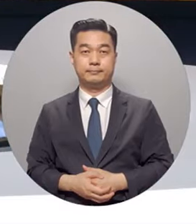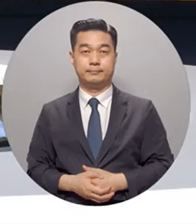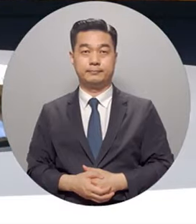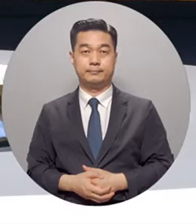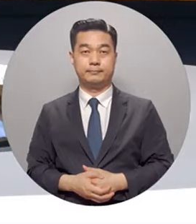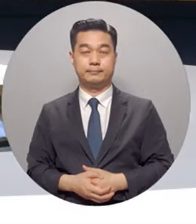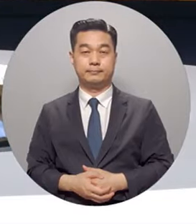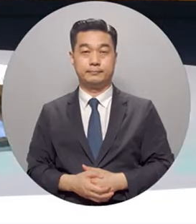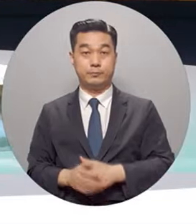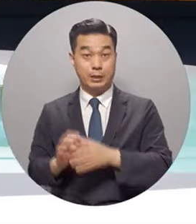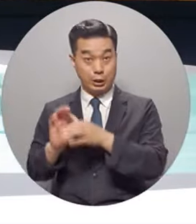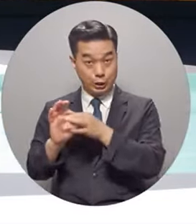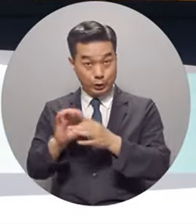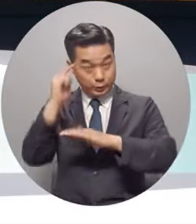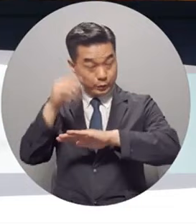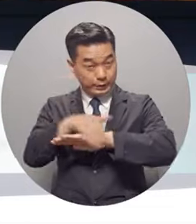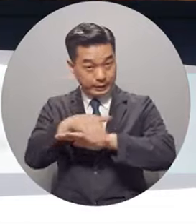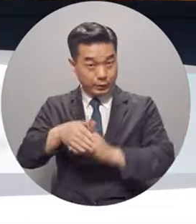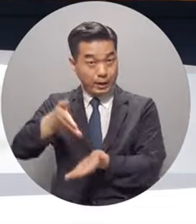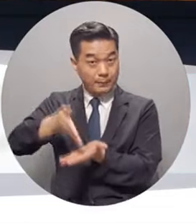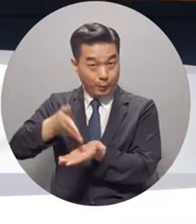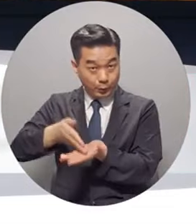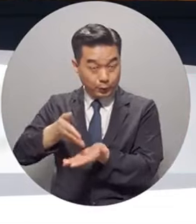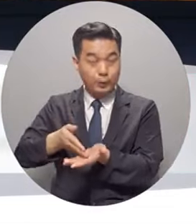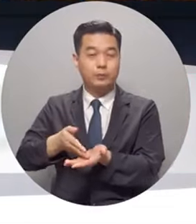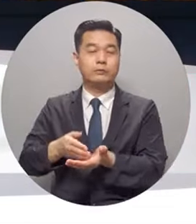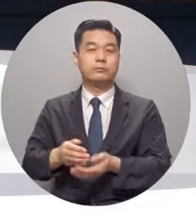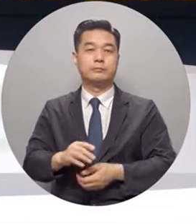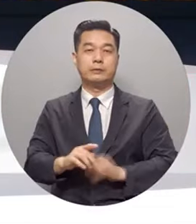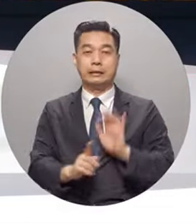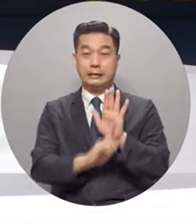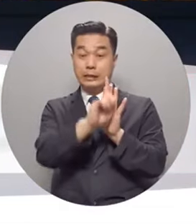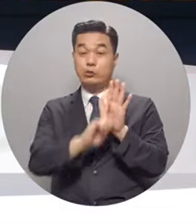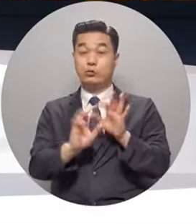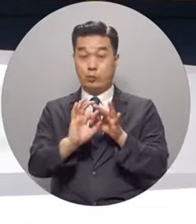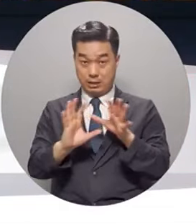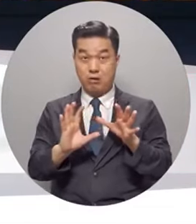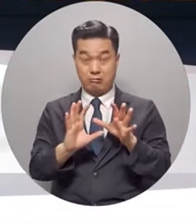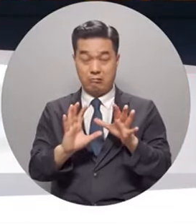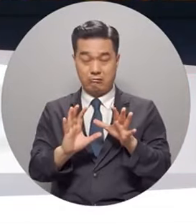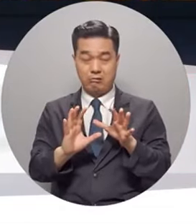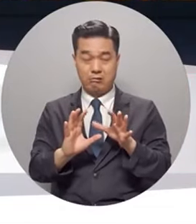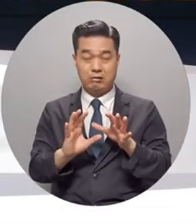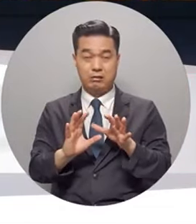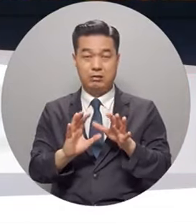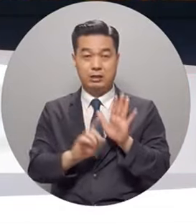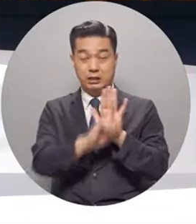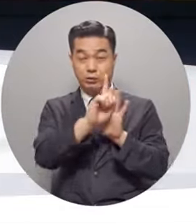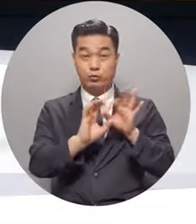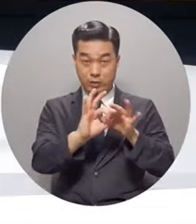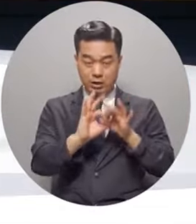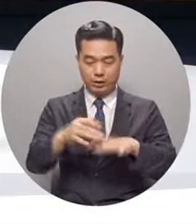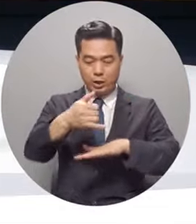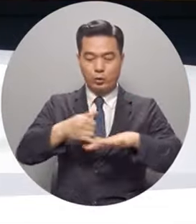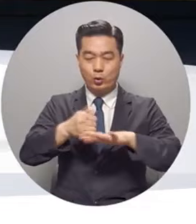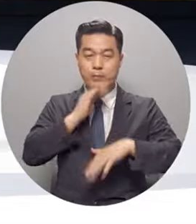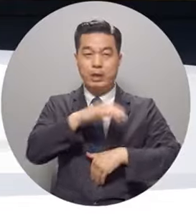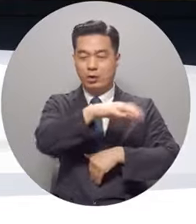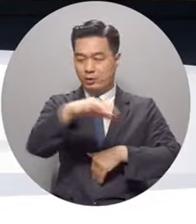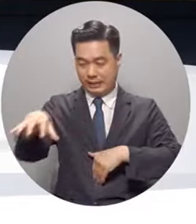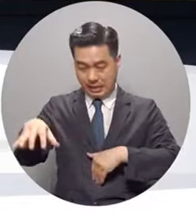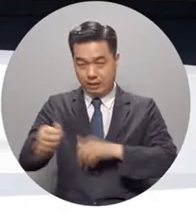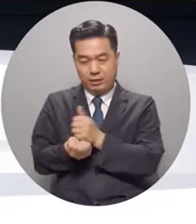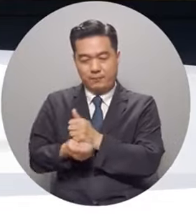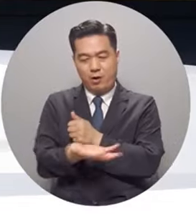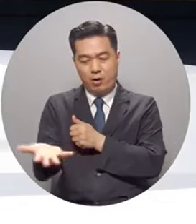연속 기회 기후변화 청구서 두 번째 순서입니다 이상고온과 포구 등 기후변화는 농업 현장에도 큰 영향을 끼치고